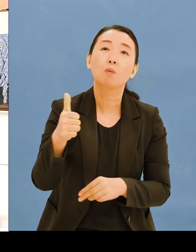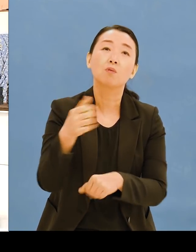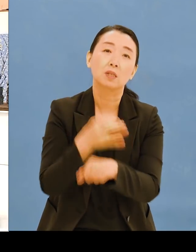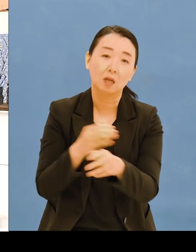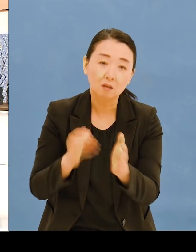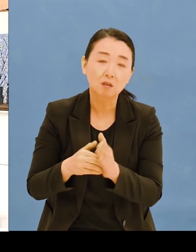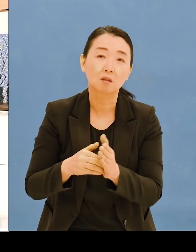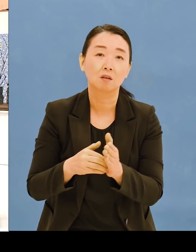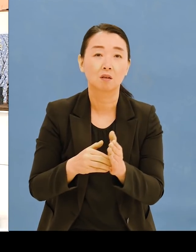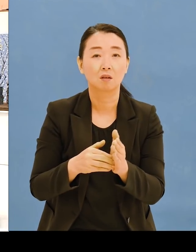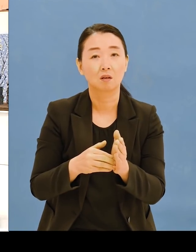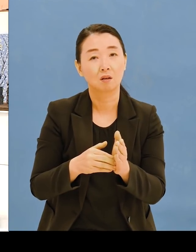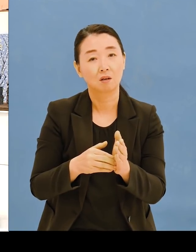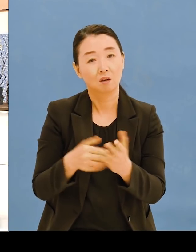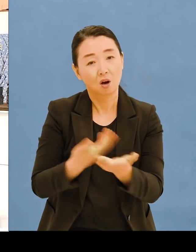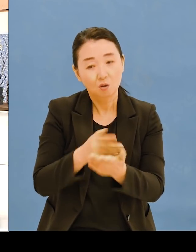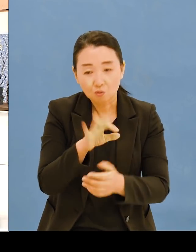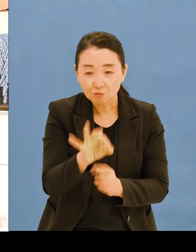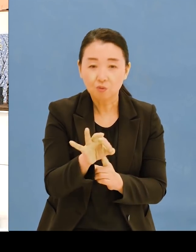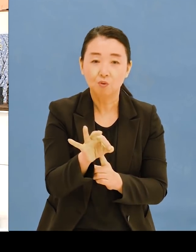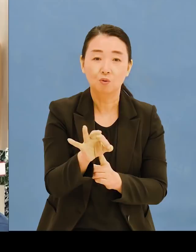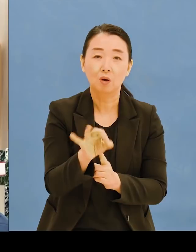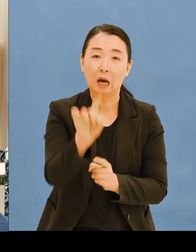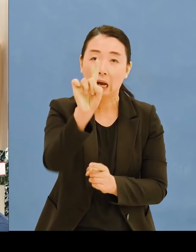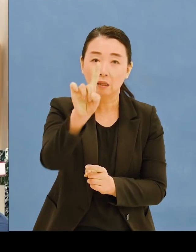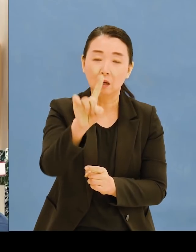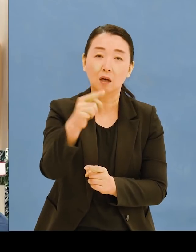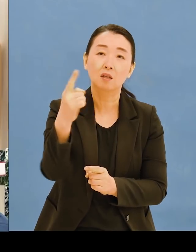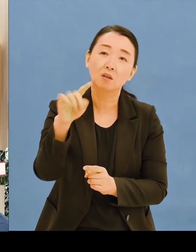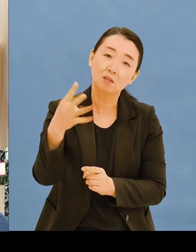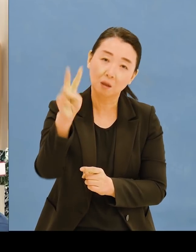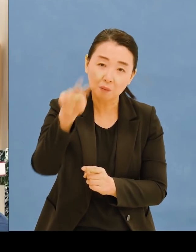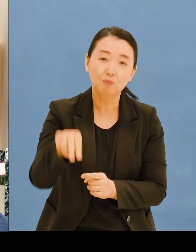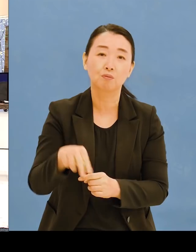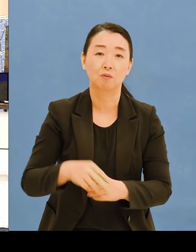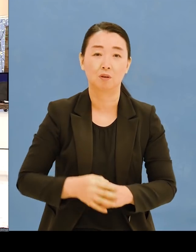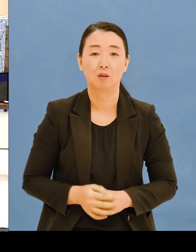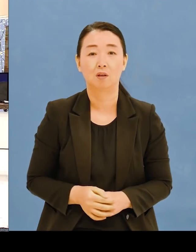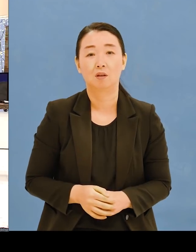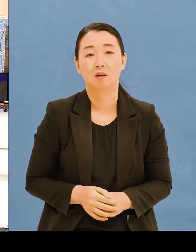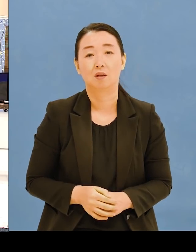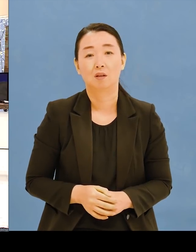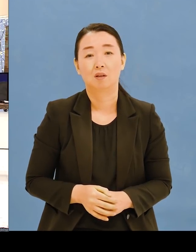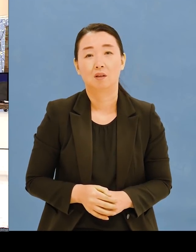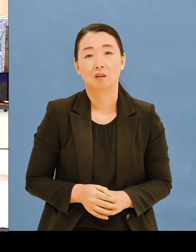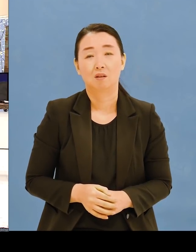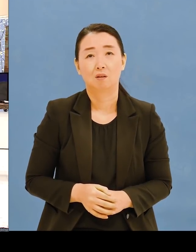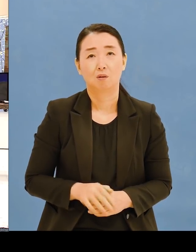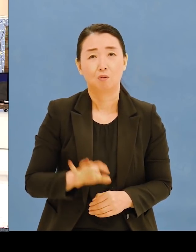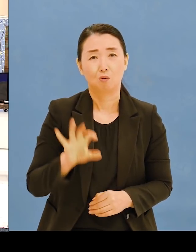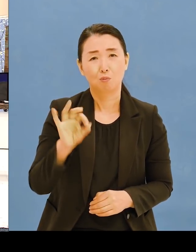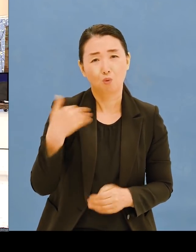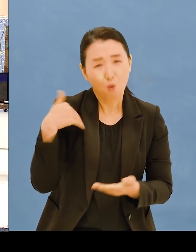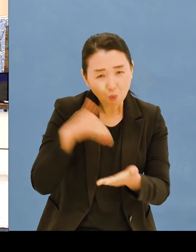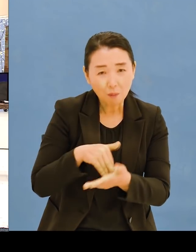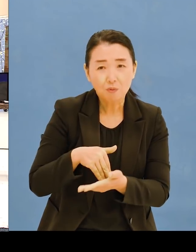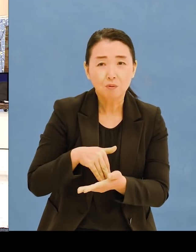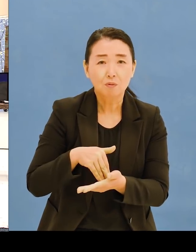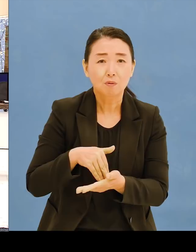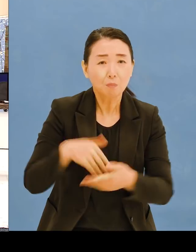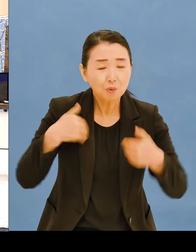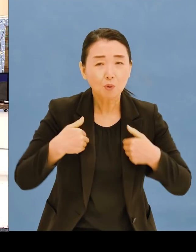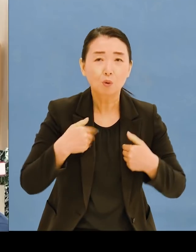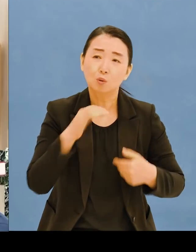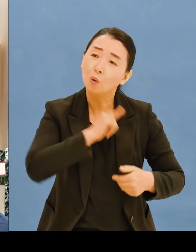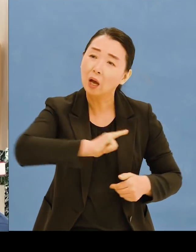네. 반값이네요. 그 파트 하나가 1,400불이에요. 그러면 이거 잘못 산 거죠. 환불해야지. 환불. 이런 그래서